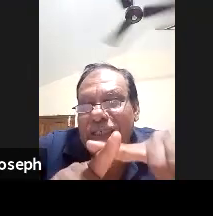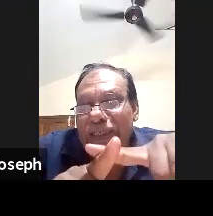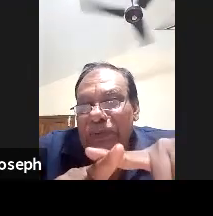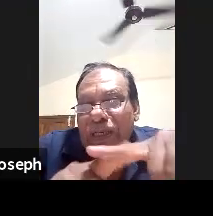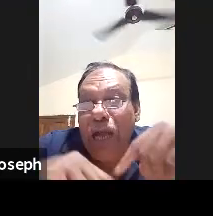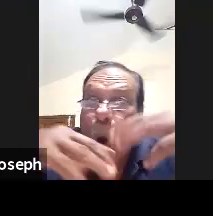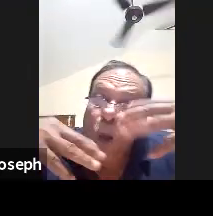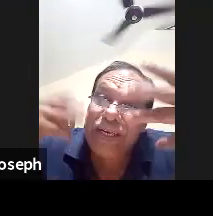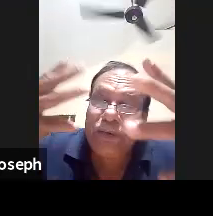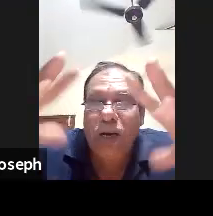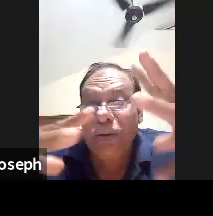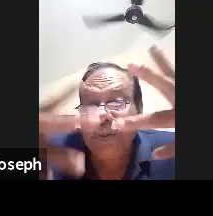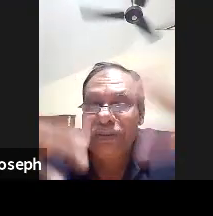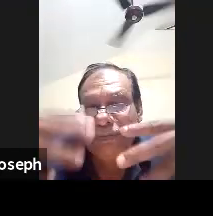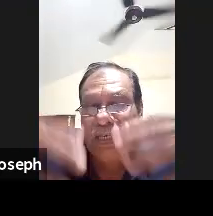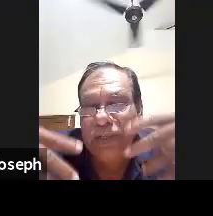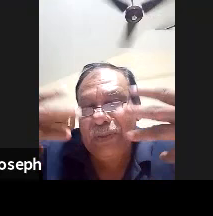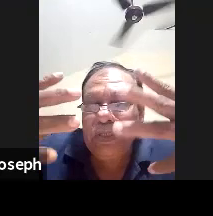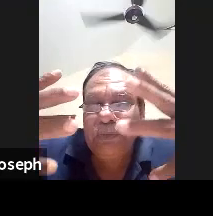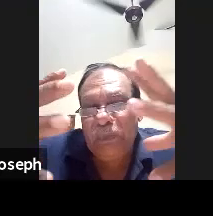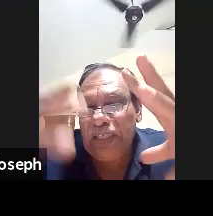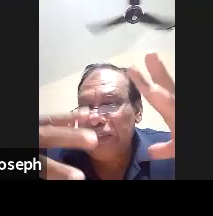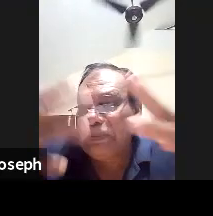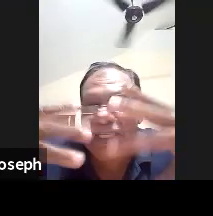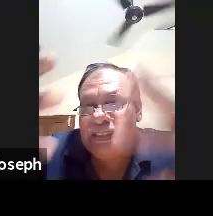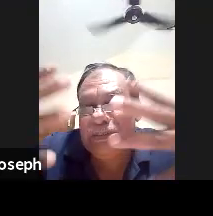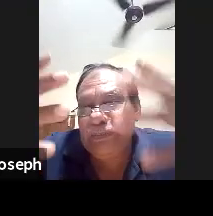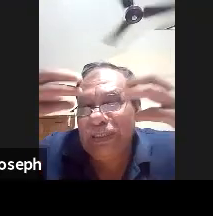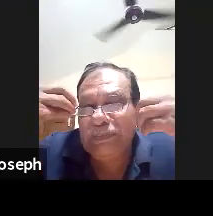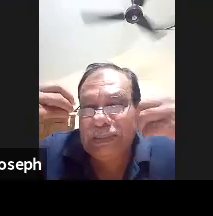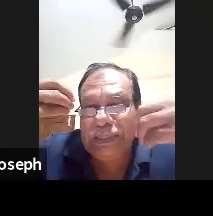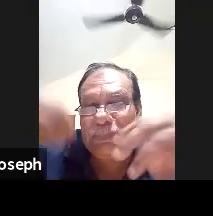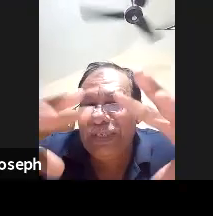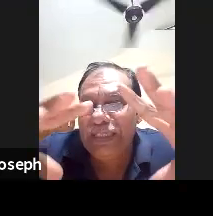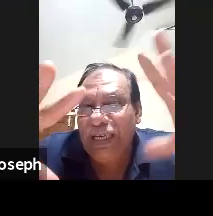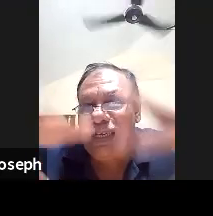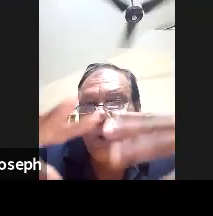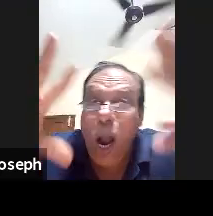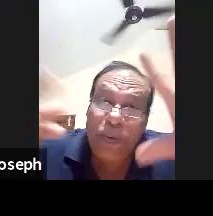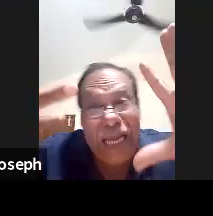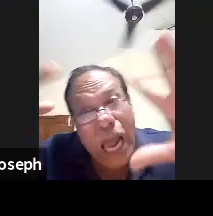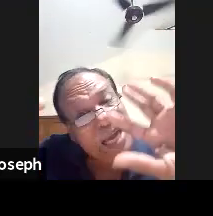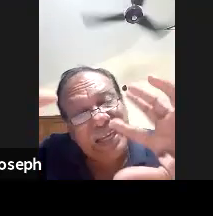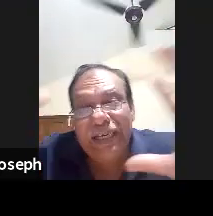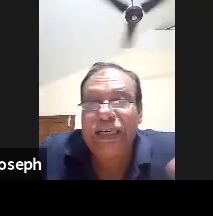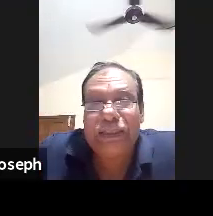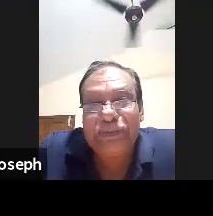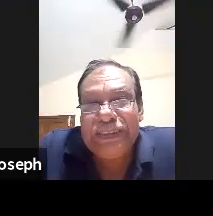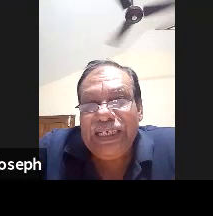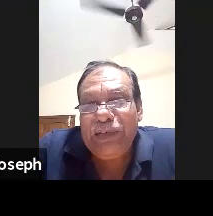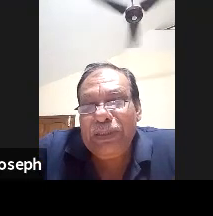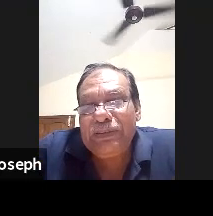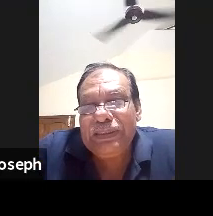ഇങ്ങനെ കാണിക്കും. അതിനിടയ്ക്ക് വാവുണ്ട്, വാവുണ്ട് പുള്ളി മാക്സിമം ട്രൈ ചെയ്യും, ശബ്ദം വരത്തില്ല, വാവുണ്ട് അങ്ങനെയൊക്കെ